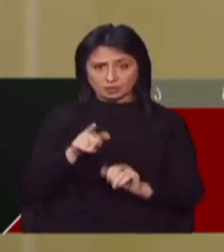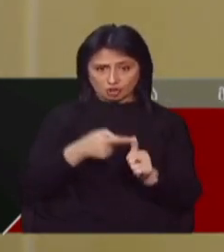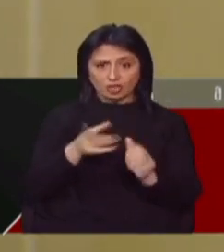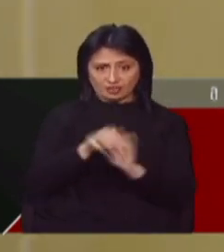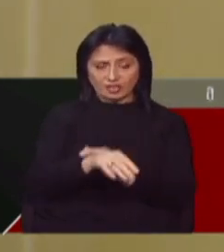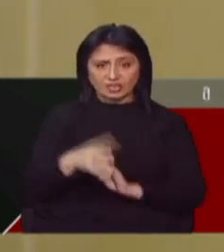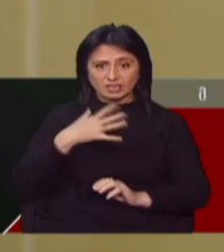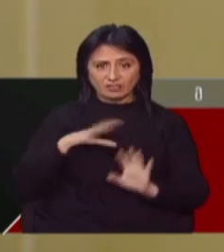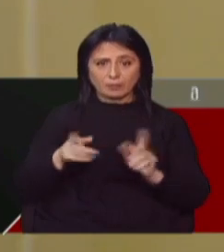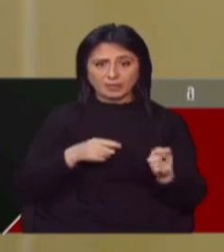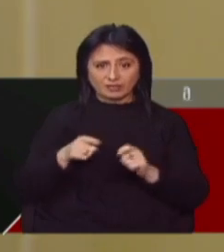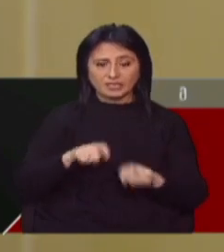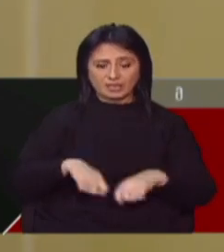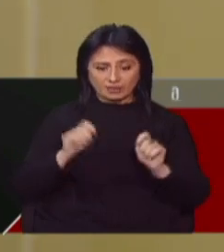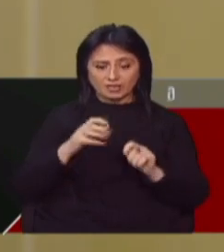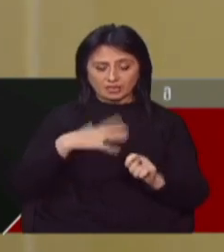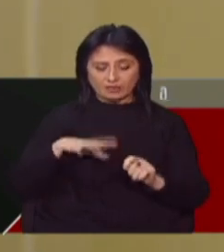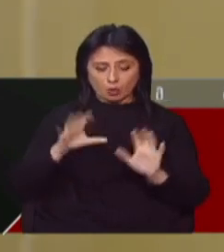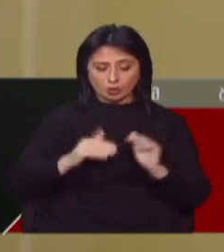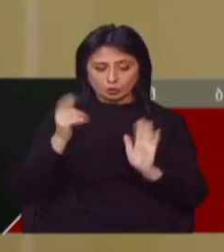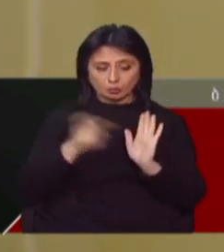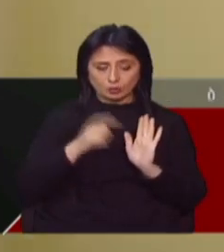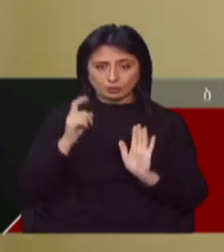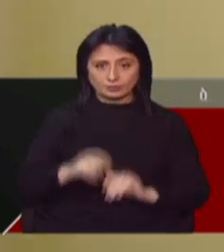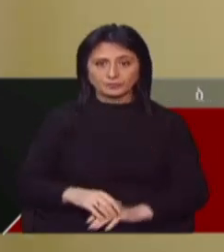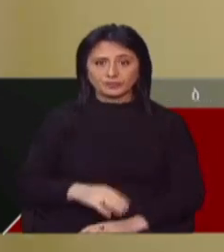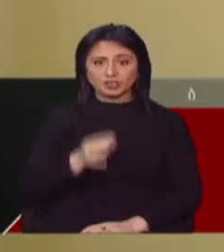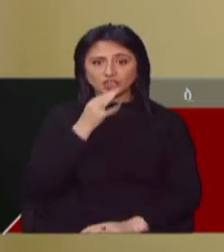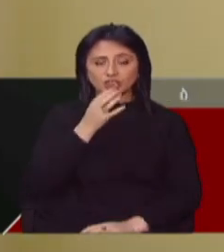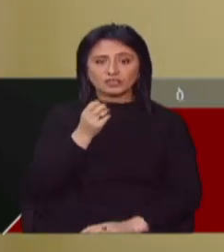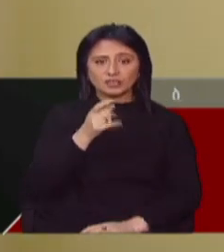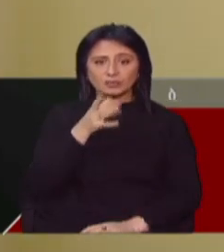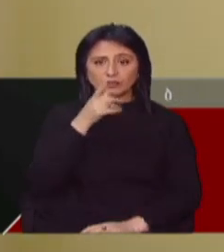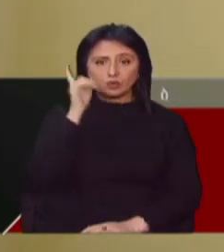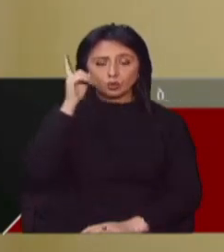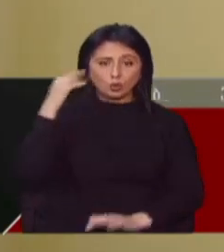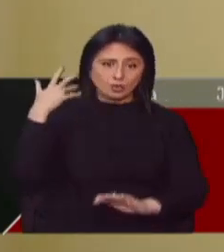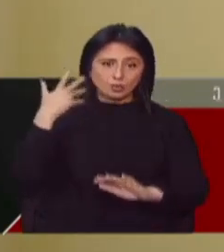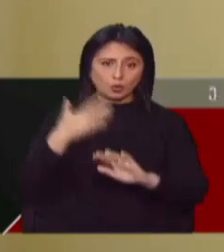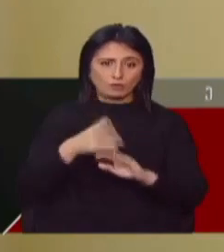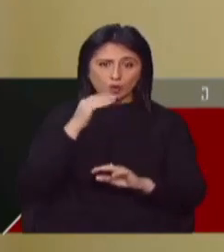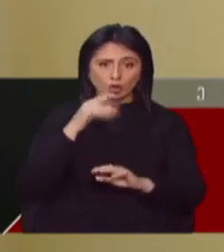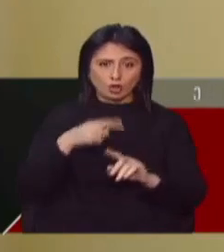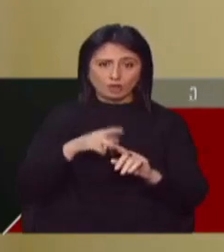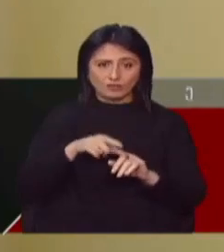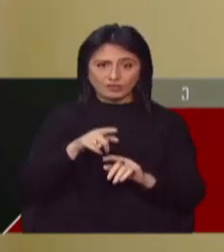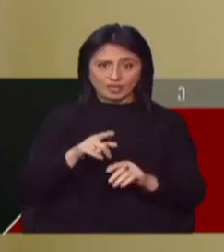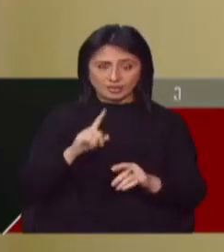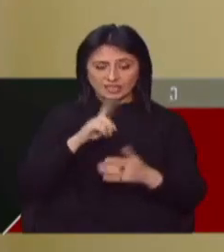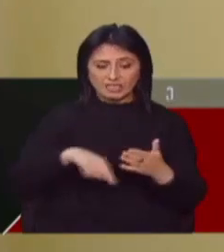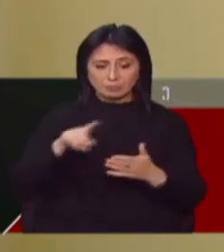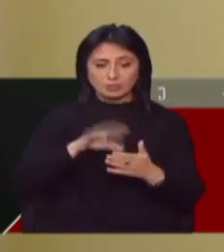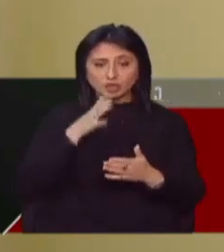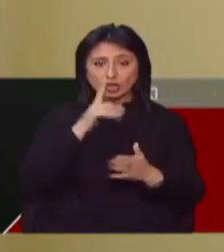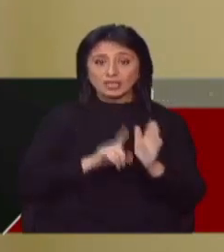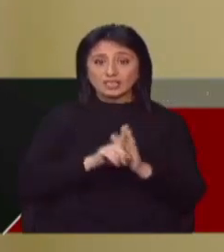ceatvara. Sagatolos, prezidentma, darbie, sagatolos. Constituția. Chiar când îmi droidă în mocole bolul, rodesat, inițierea mochta impeachmentă în acoșile